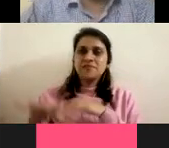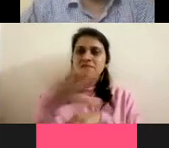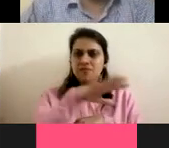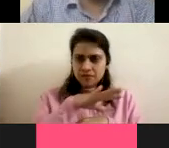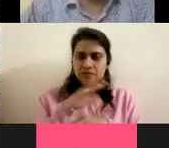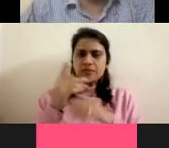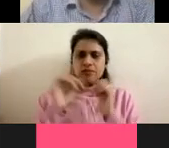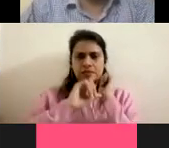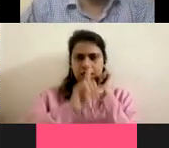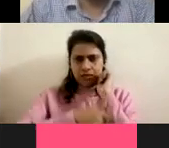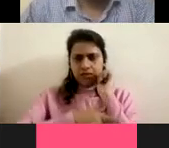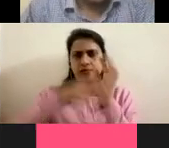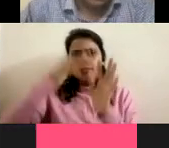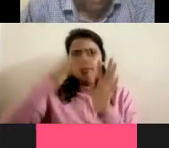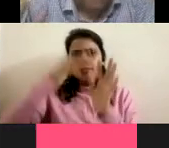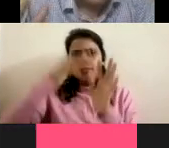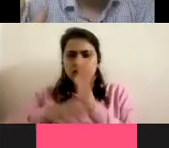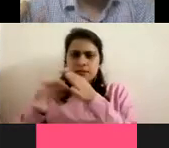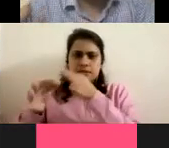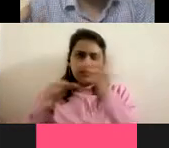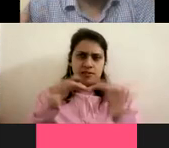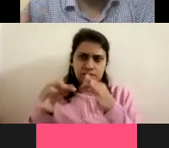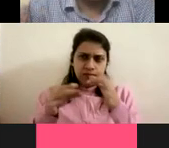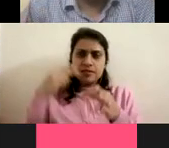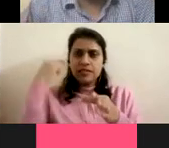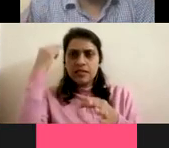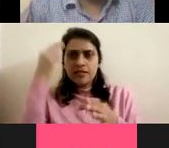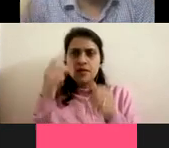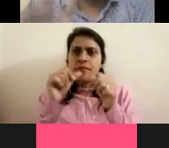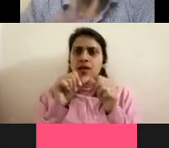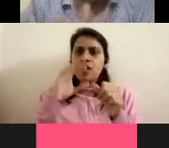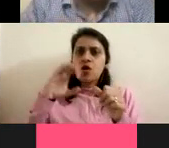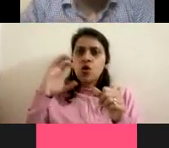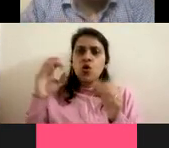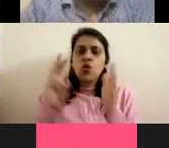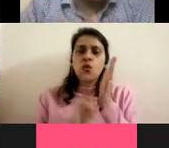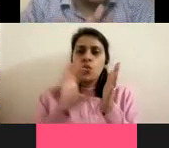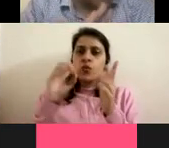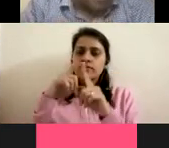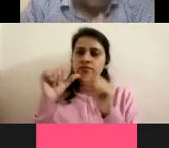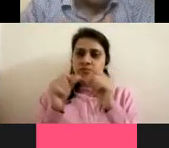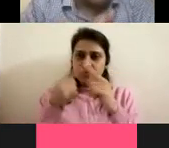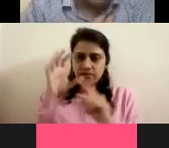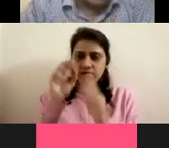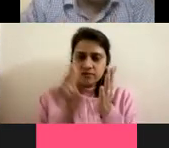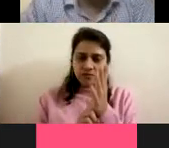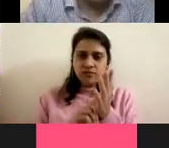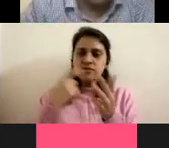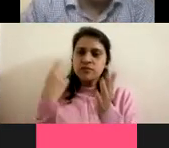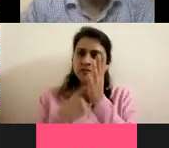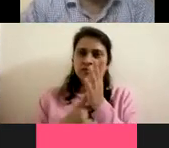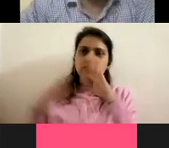सेशन ऑन रीजनेबल अकोमोडेशन. सिर्फ ये मैं डिफरेंस बनाना चाहता हूँ कि इंफ्रा एक्सेसिबिलिटी क्या है, स्टैंडर्ड्स आपके